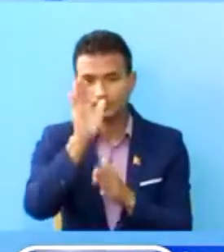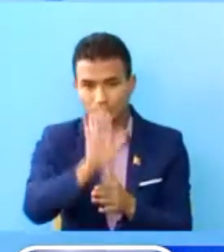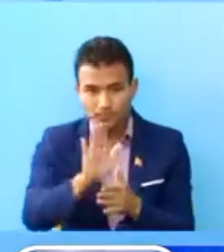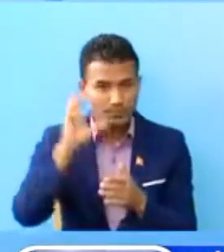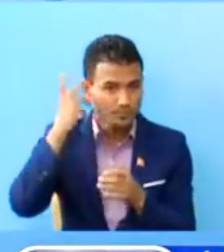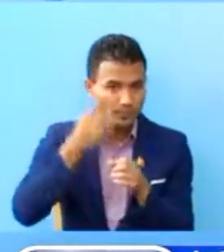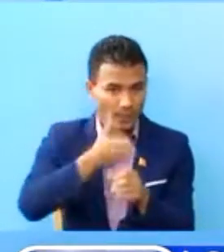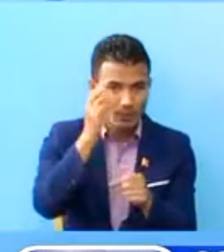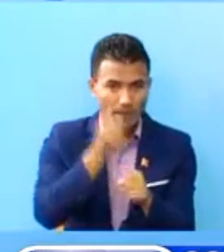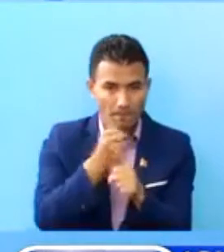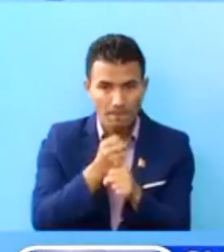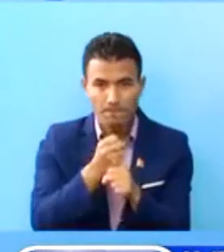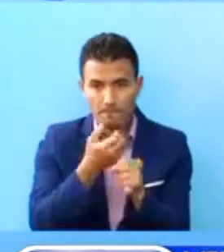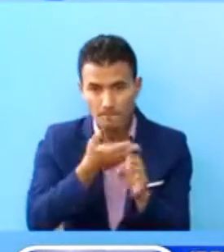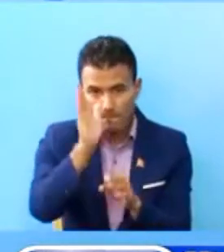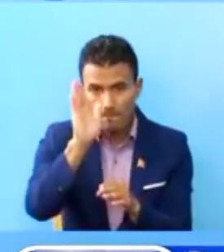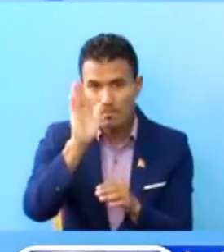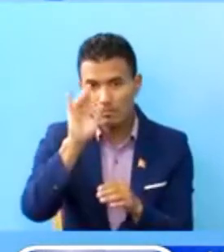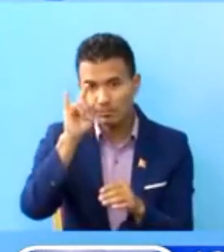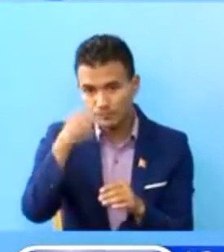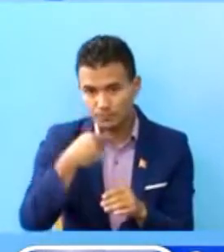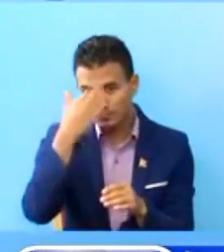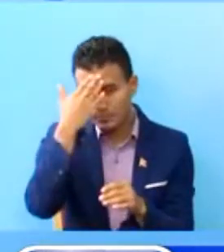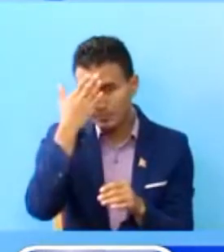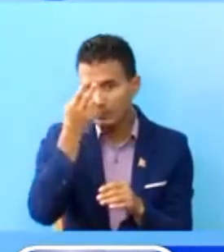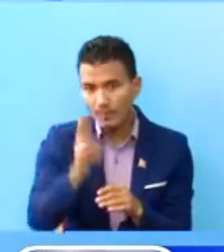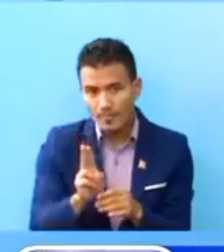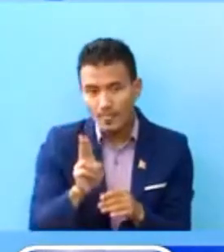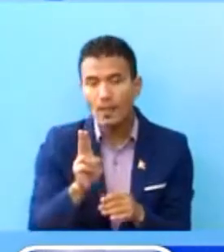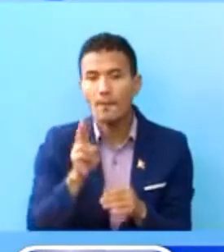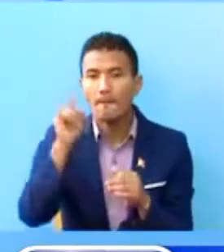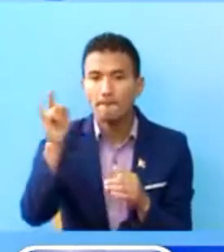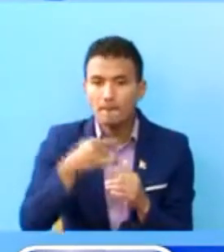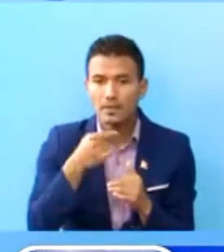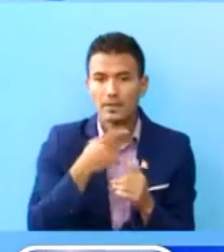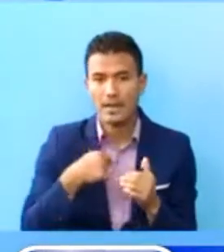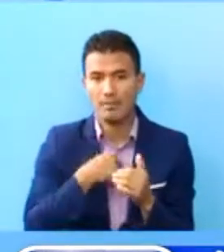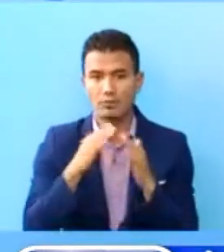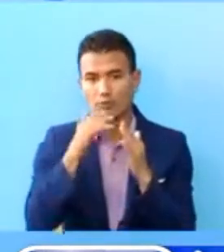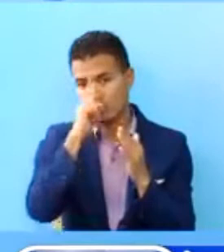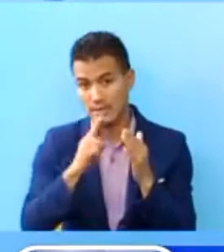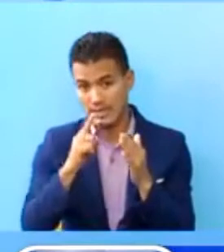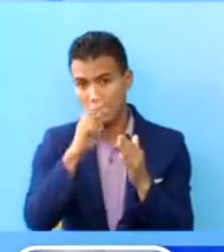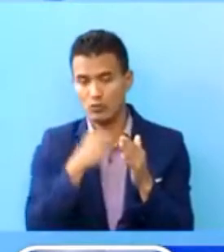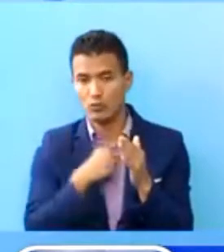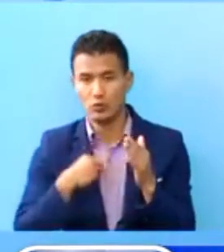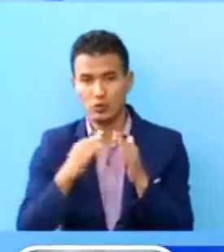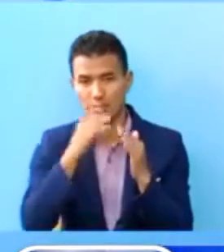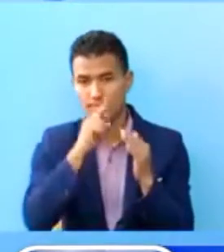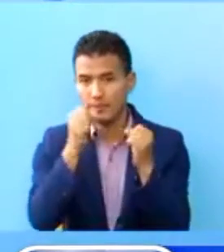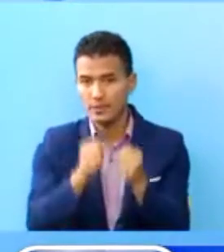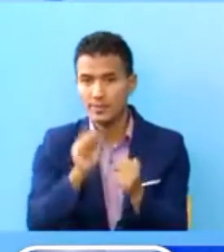गएर श्रम गर्न जाँदा उहाँहरूले रोग सङ्क्रमित हुनुभयो र फर्केर हाम्रो क्वारेन्टाइन अथवा आइसोलेसन सेन्टरमा बस्नुभएको